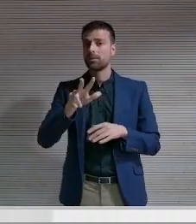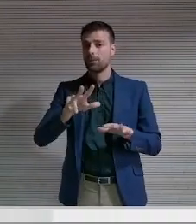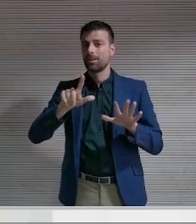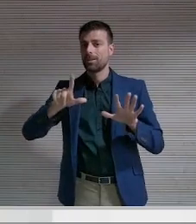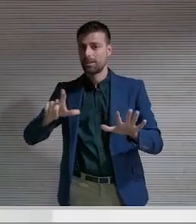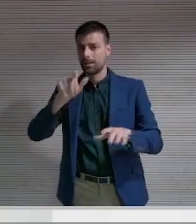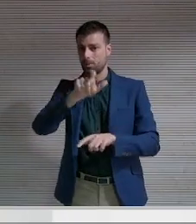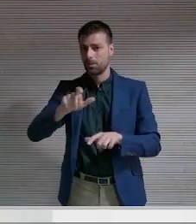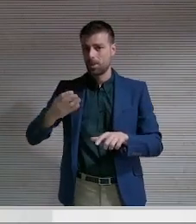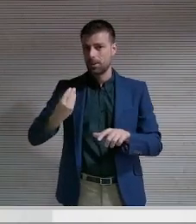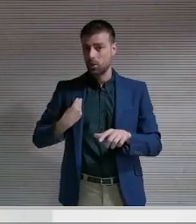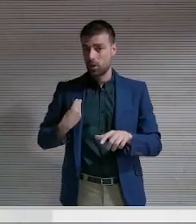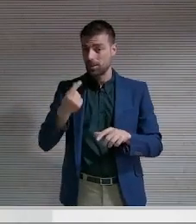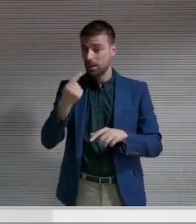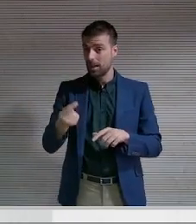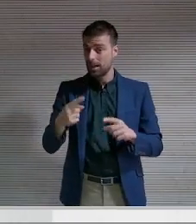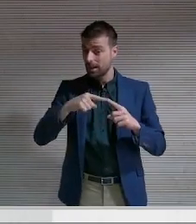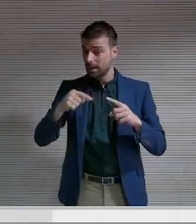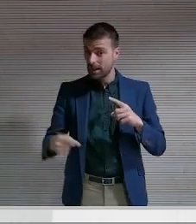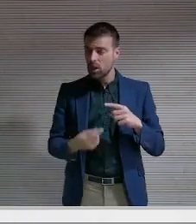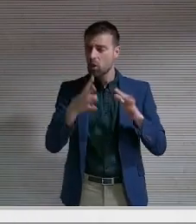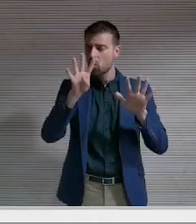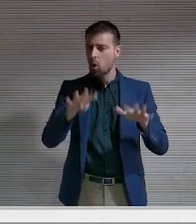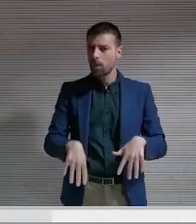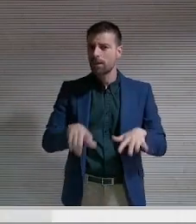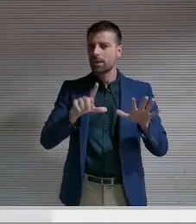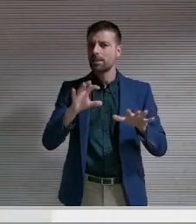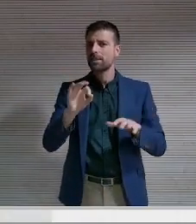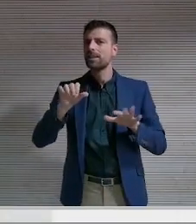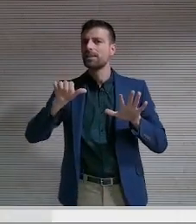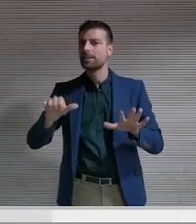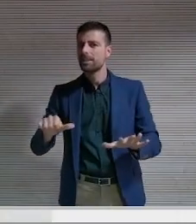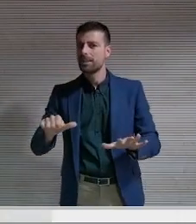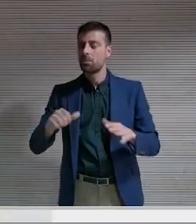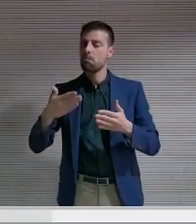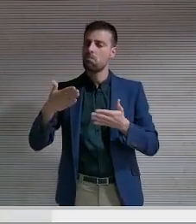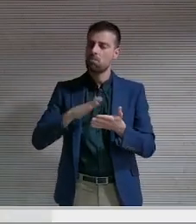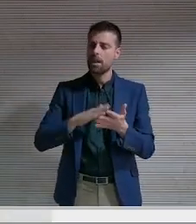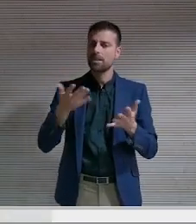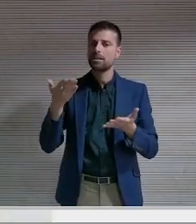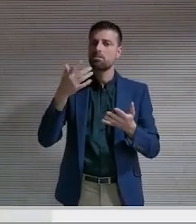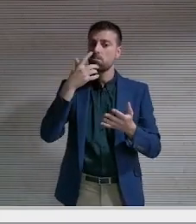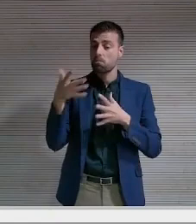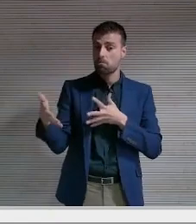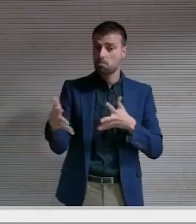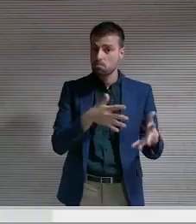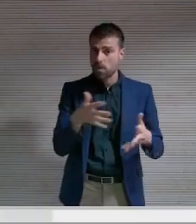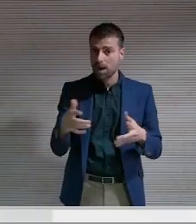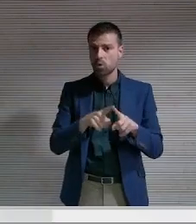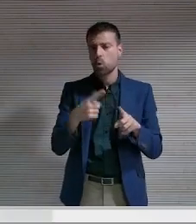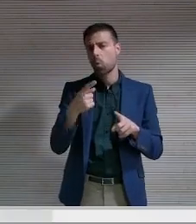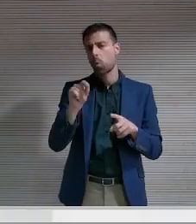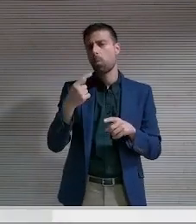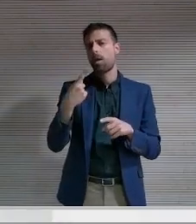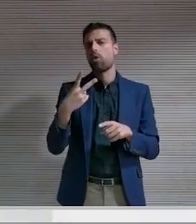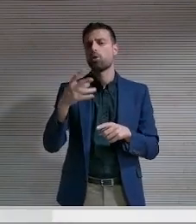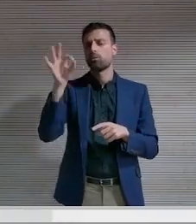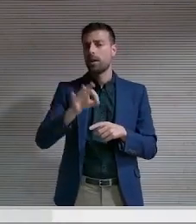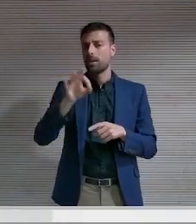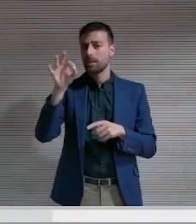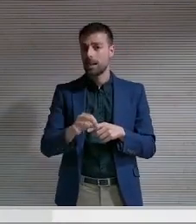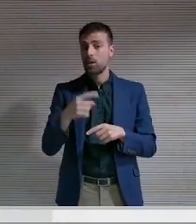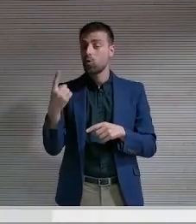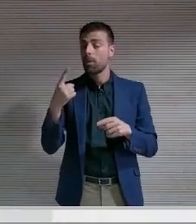299.387 persones. Són 9.506 persones menys que el març, un 2,7%, una reducció habitual en el mes d'abril,